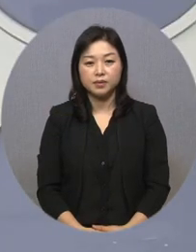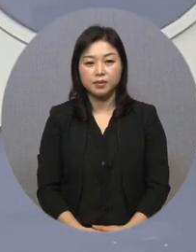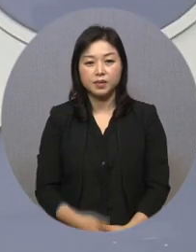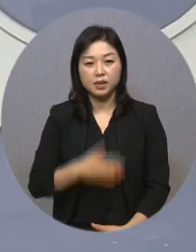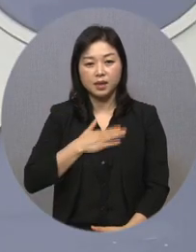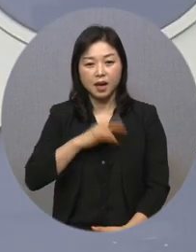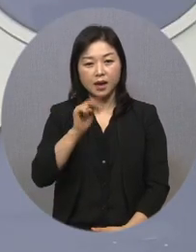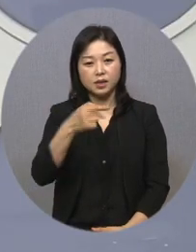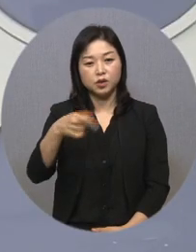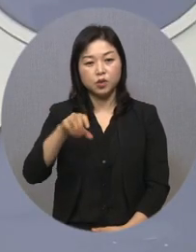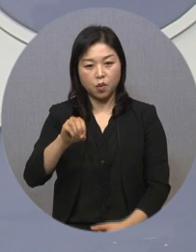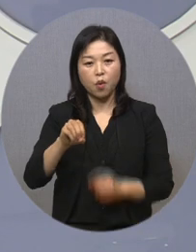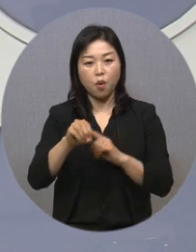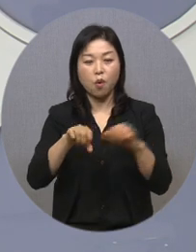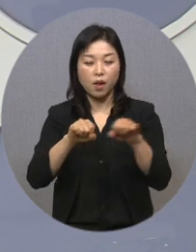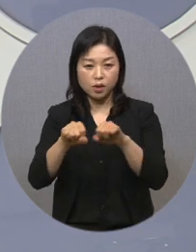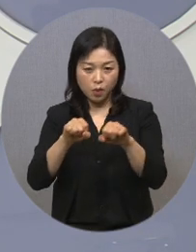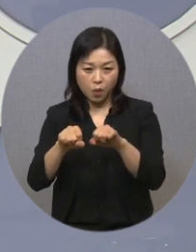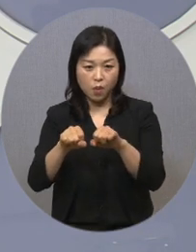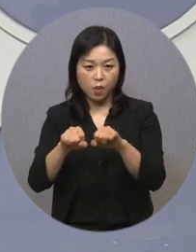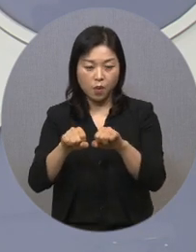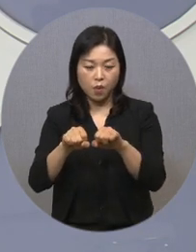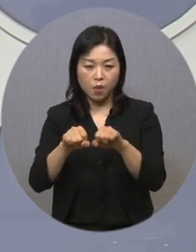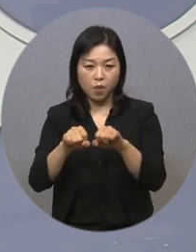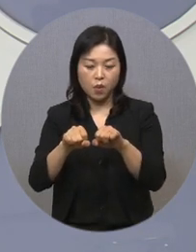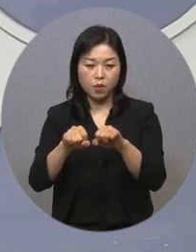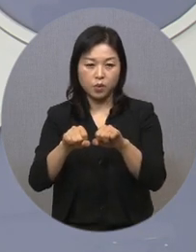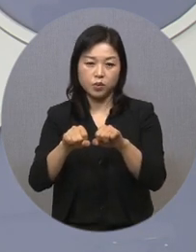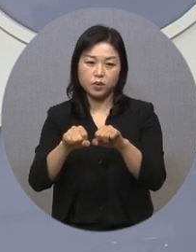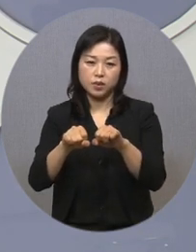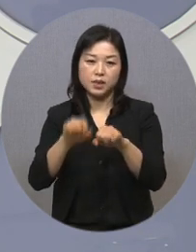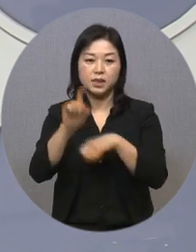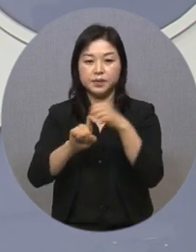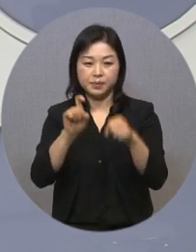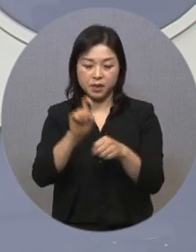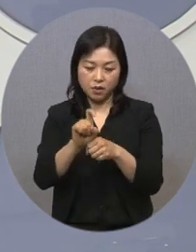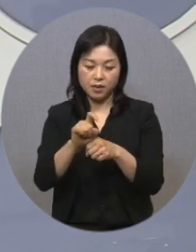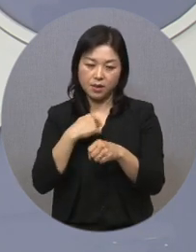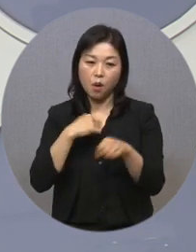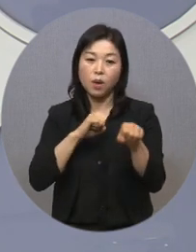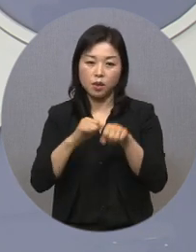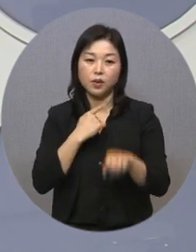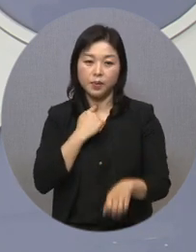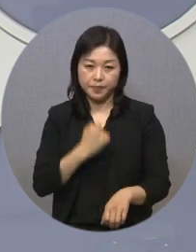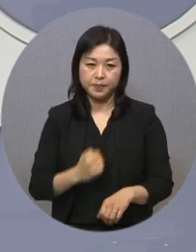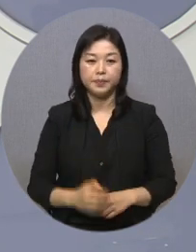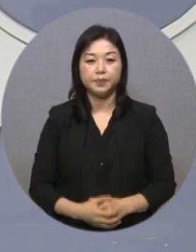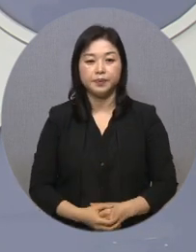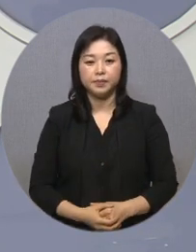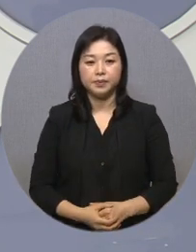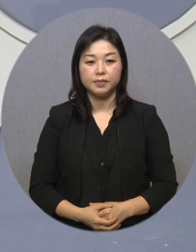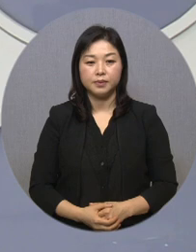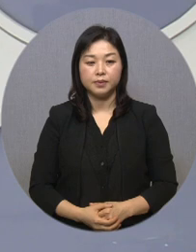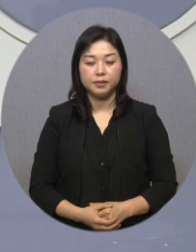NGO 활동의 활동가로서 한 10년 정도 활동을 하다 보니까